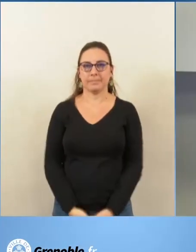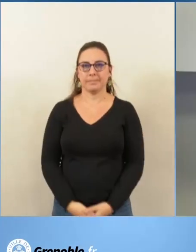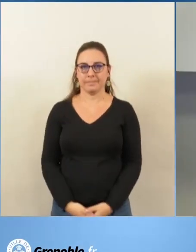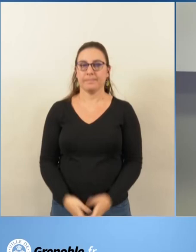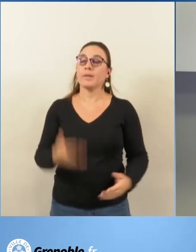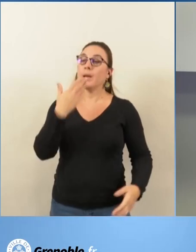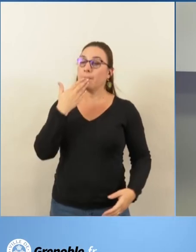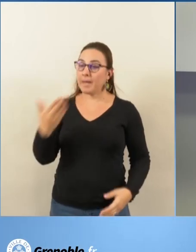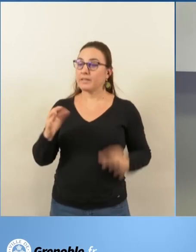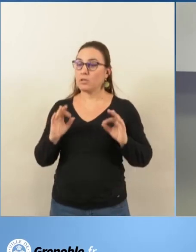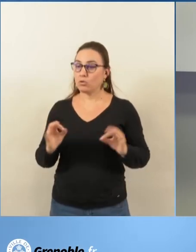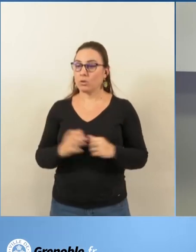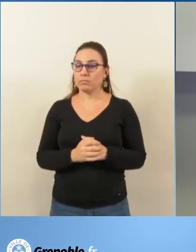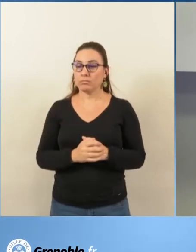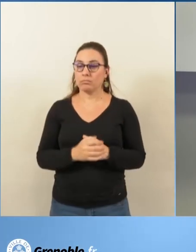merci